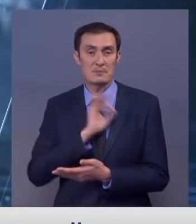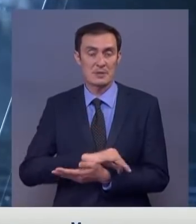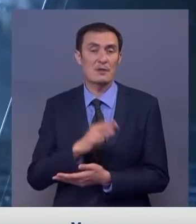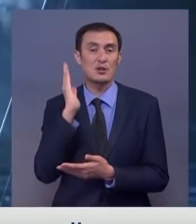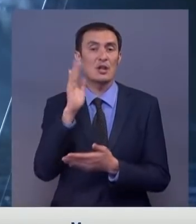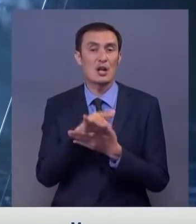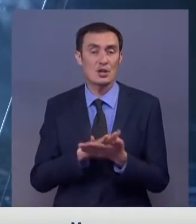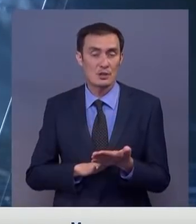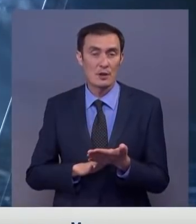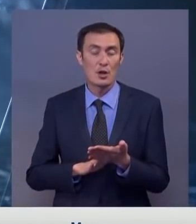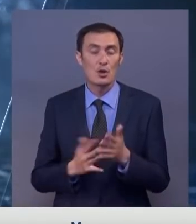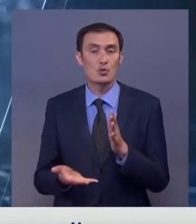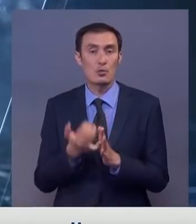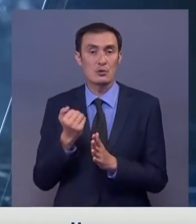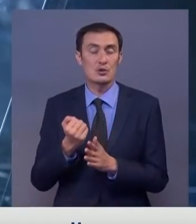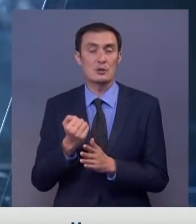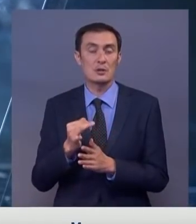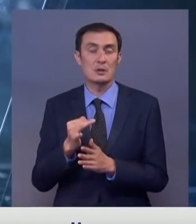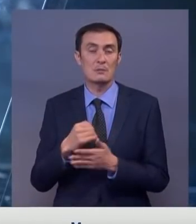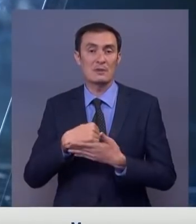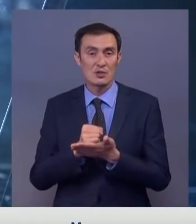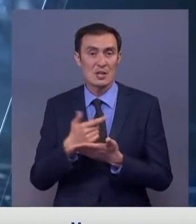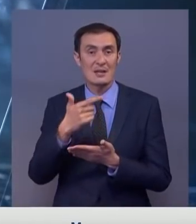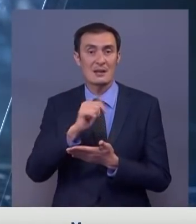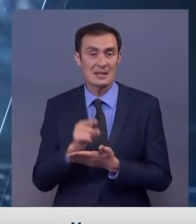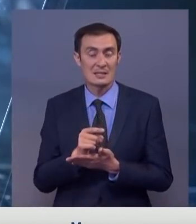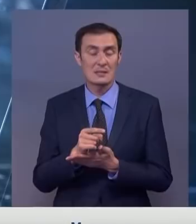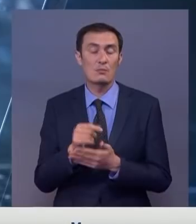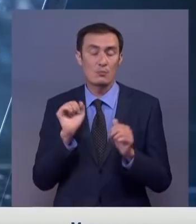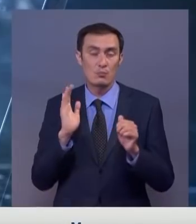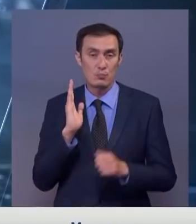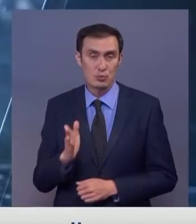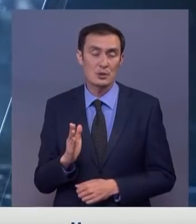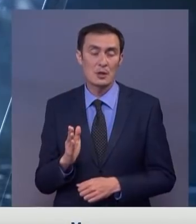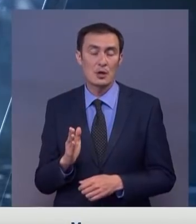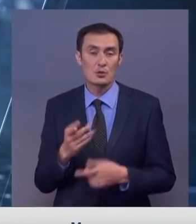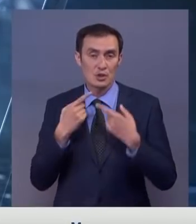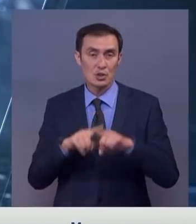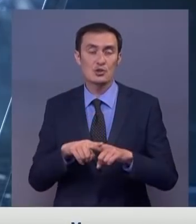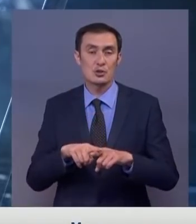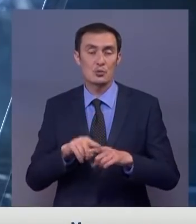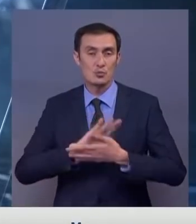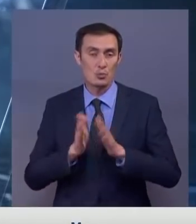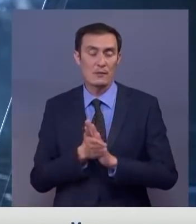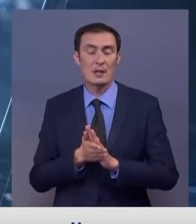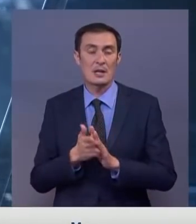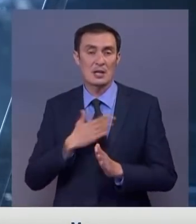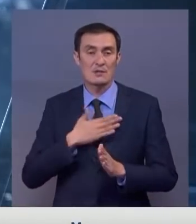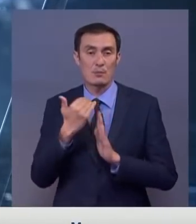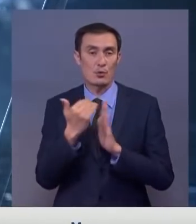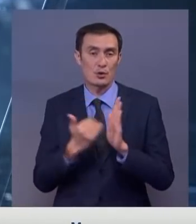дальнейшего добычи, и подтверждение каких-то запасов. Только после этого будет дано технические условия на разработку нашего